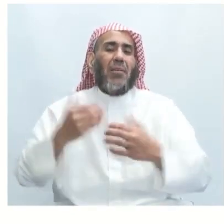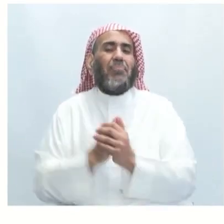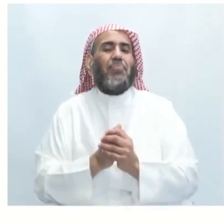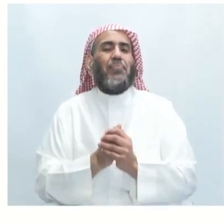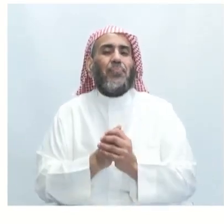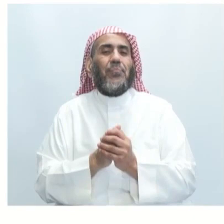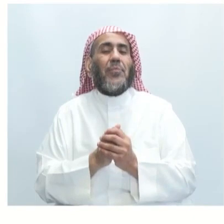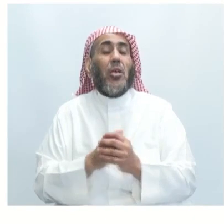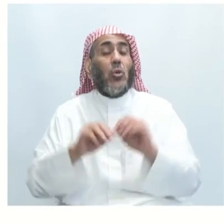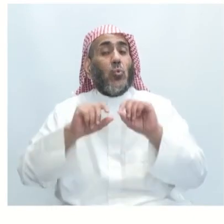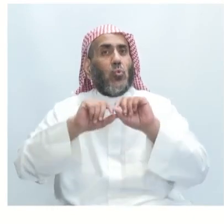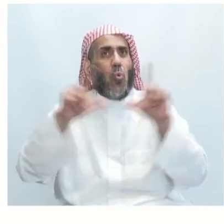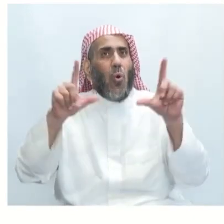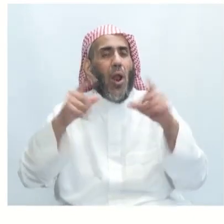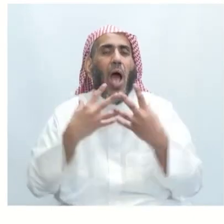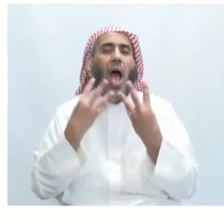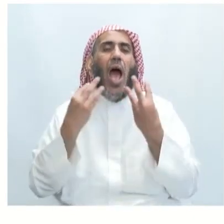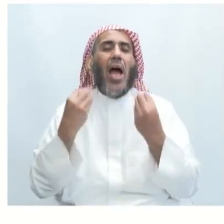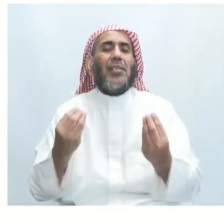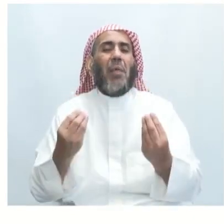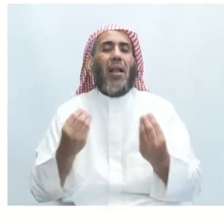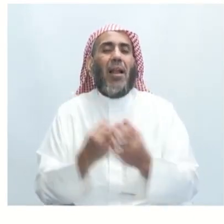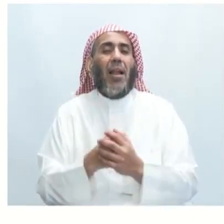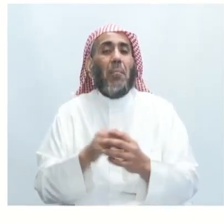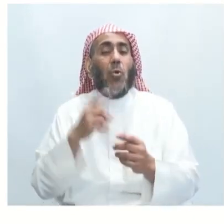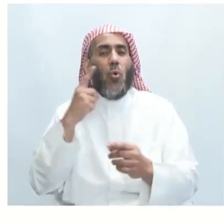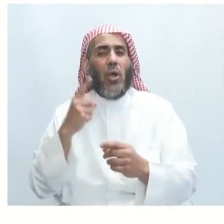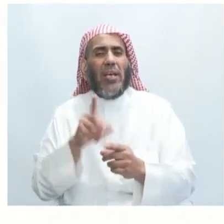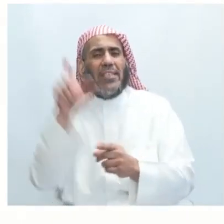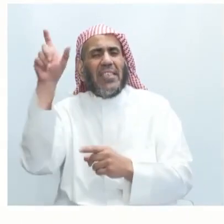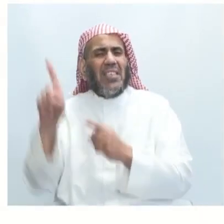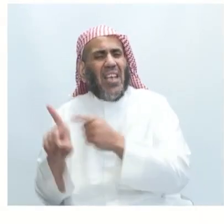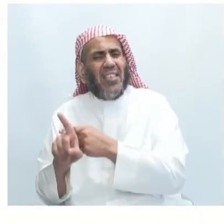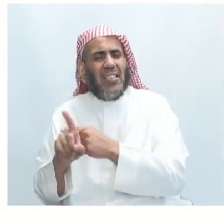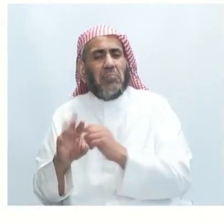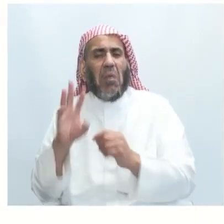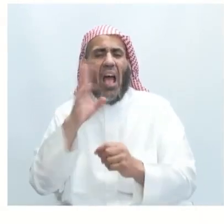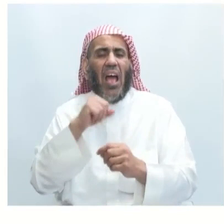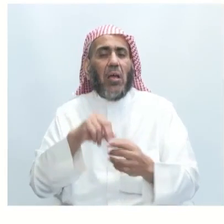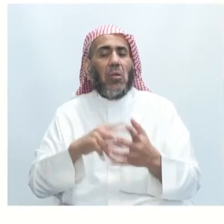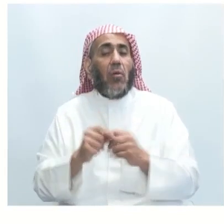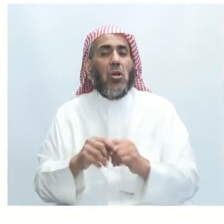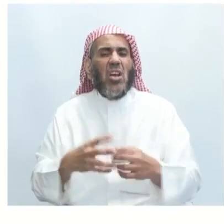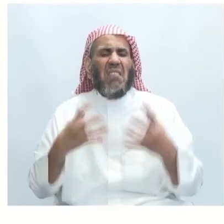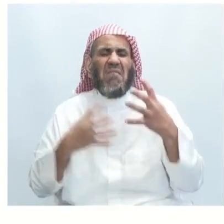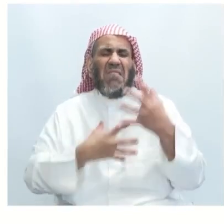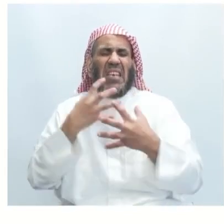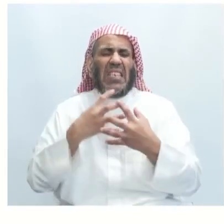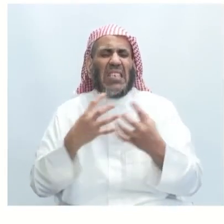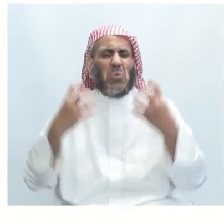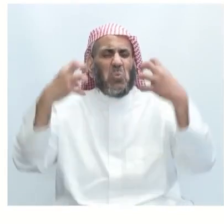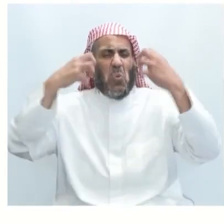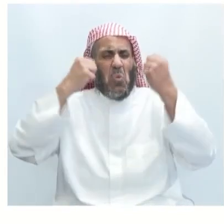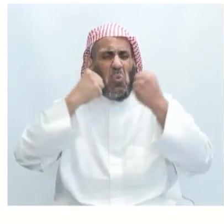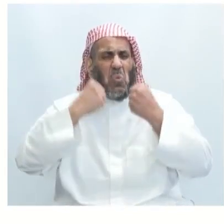وب صوره اجمل من رؤيه الشخص الغير تقي الانفعالات والضغوط الانفعالات